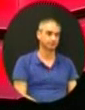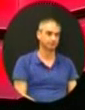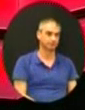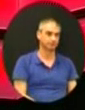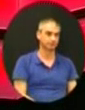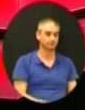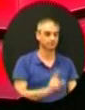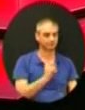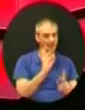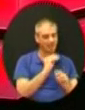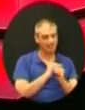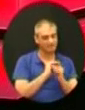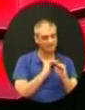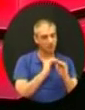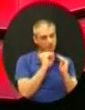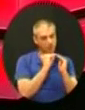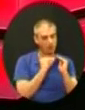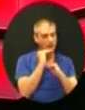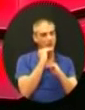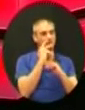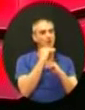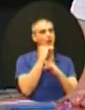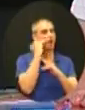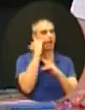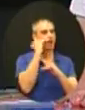לפחות להעלות אותו לרמה